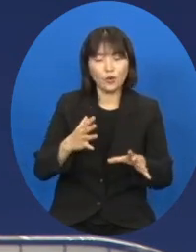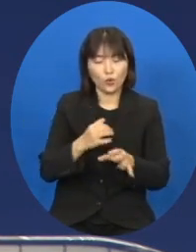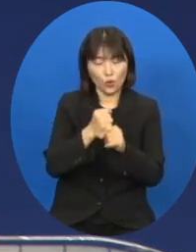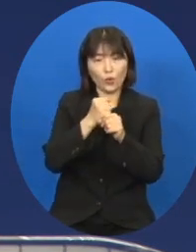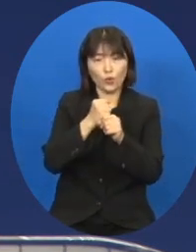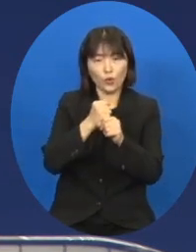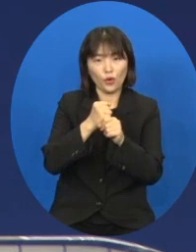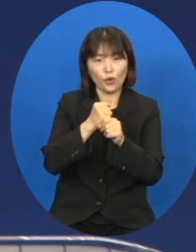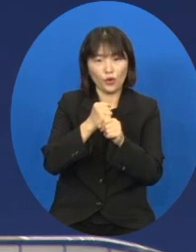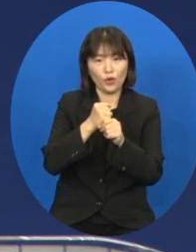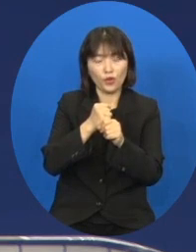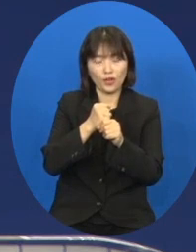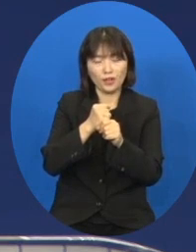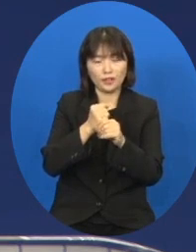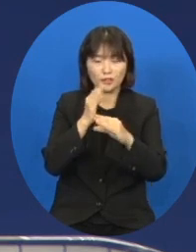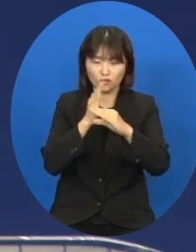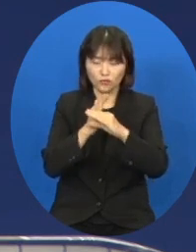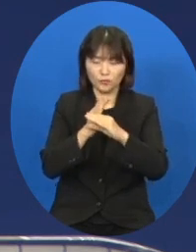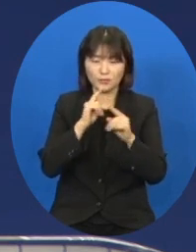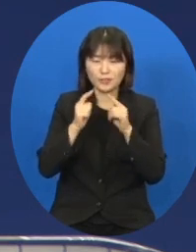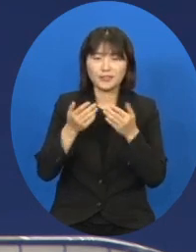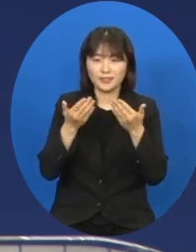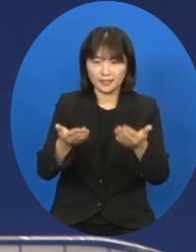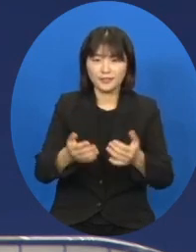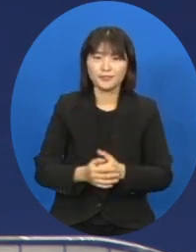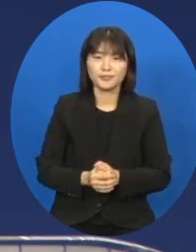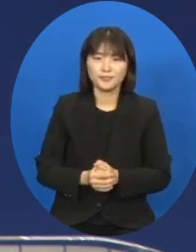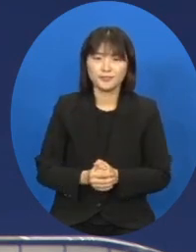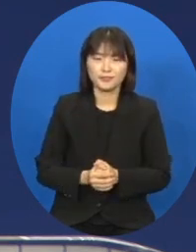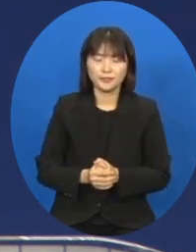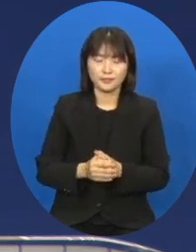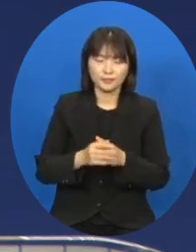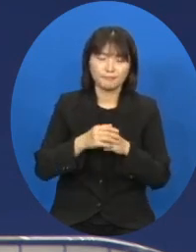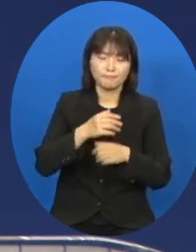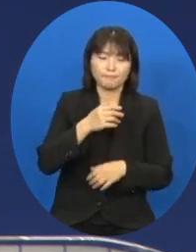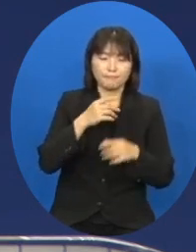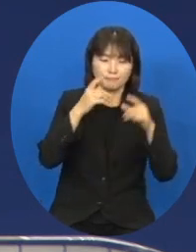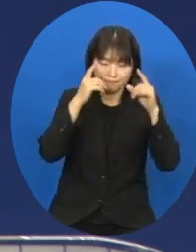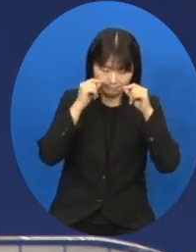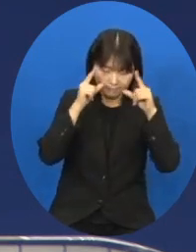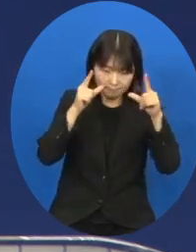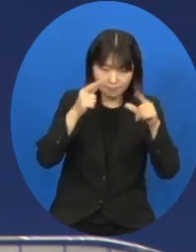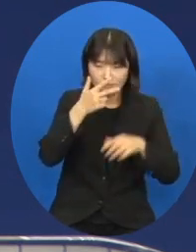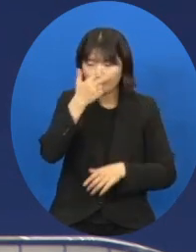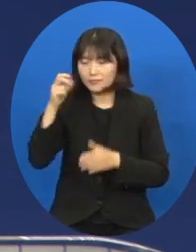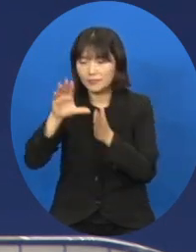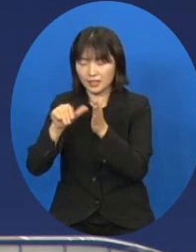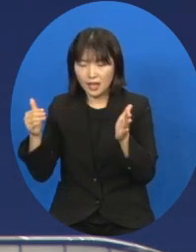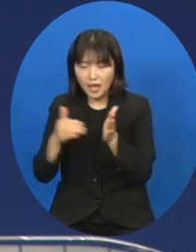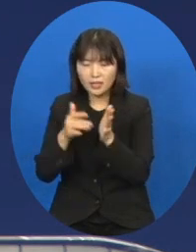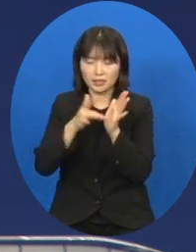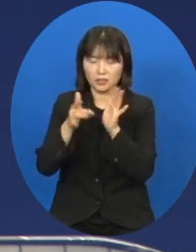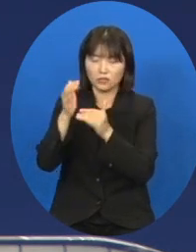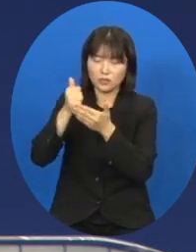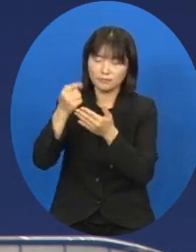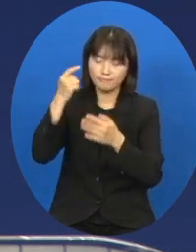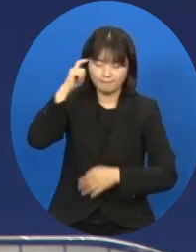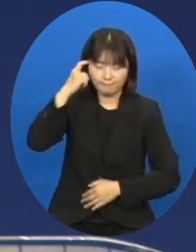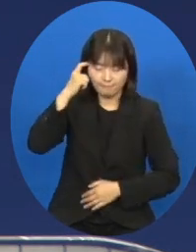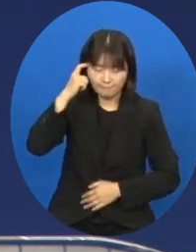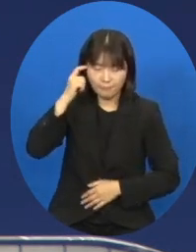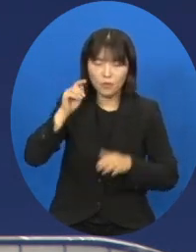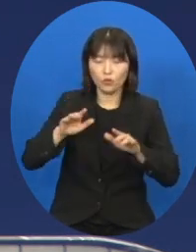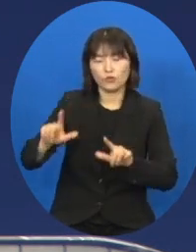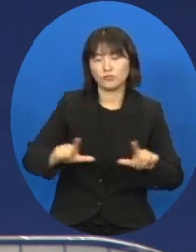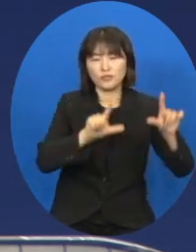요약해서 핵심만 말씀드리겠습니다. 잠깰 때부터 잠잘 때까지 예수님을 생각하면서 오늘도